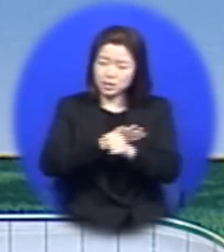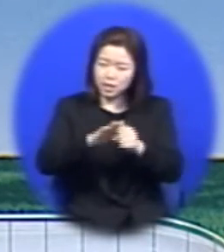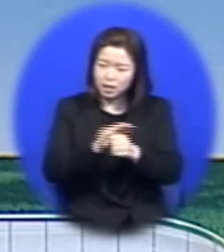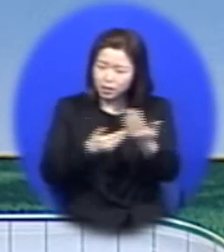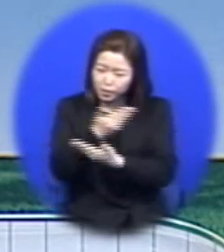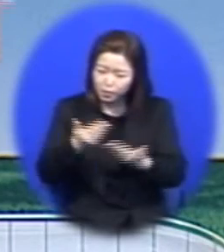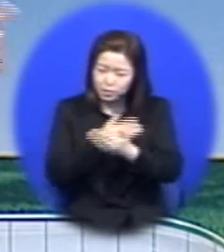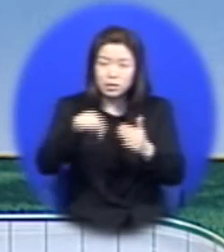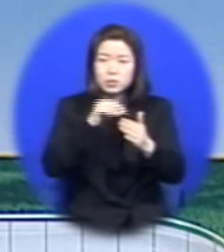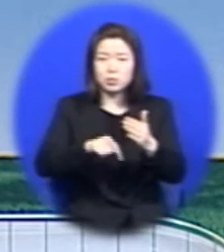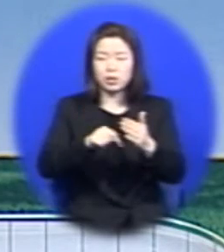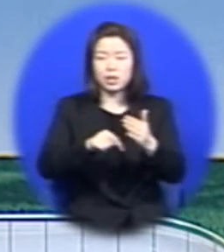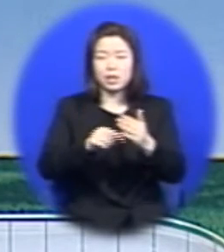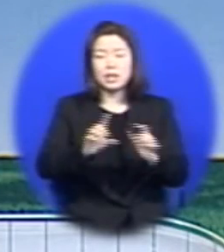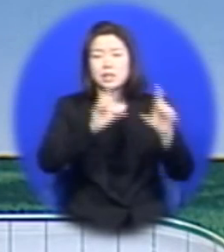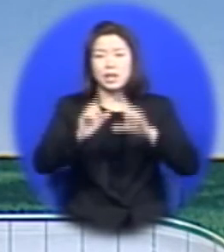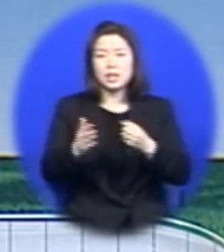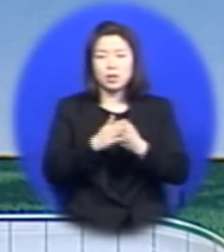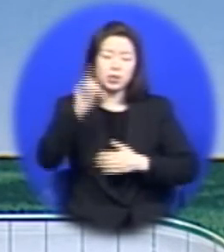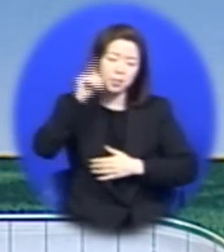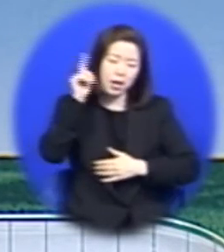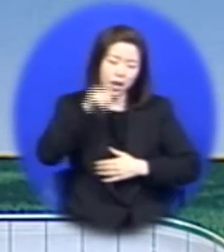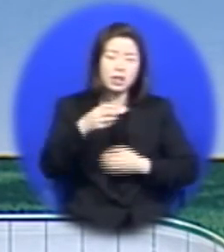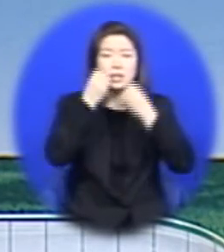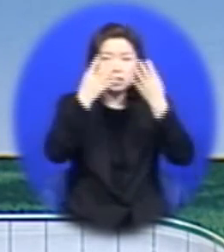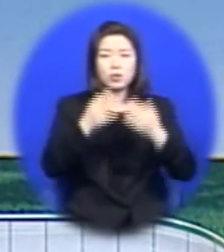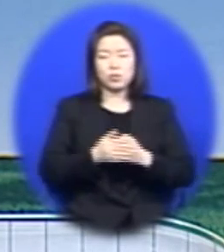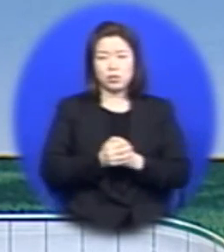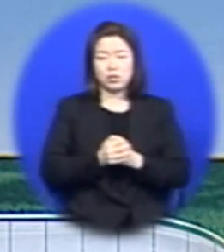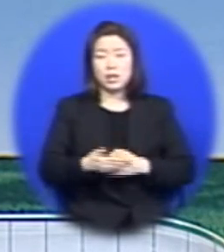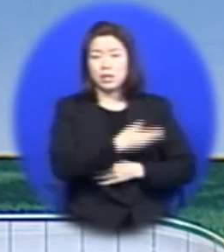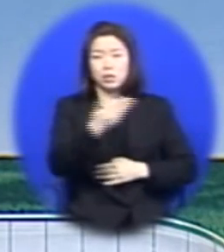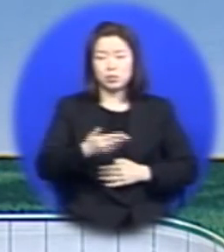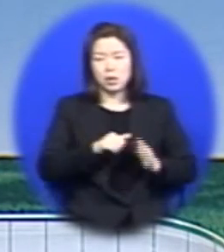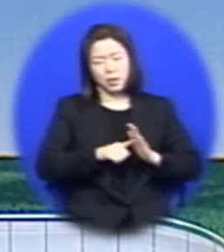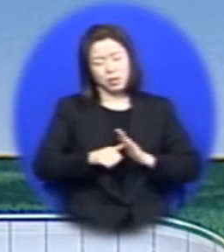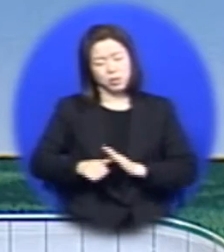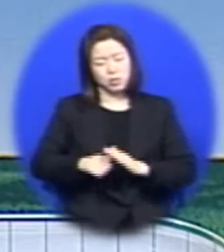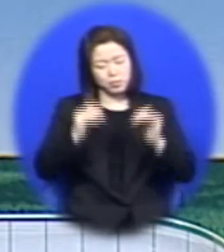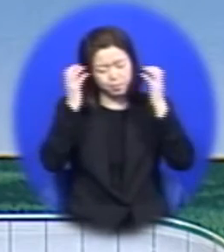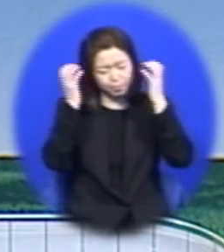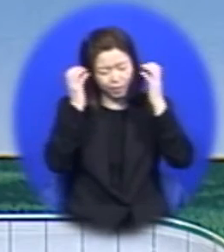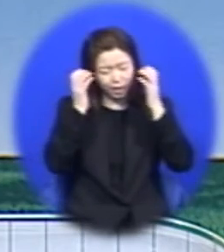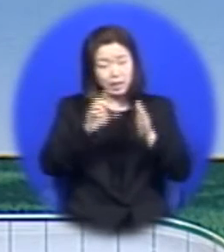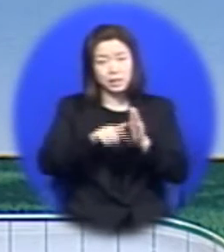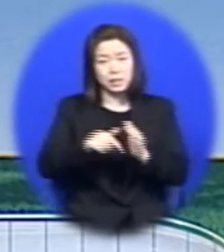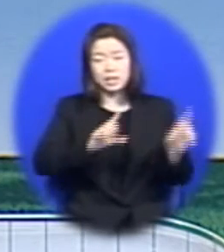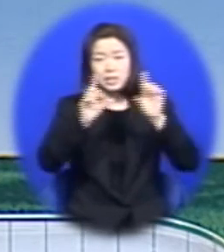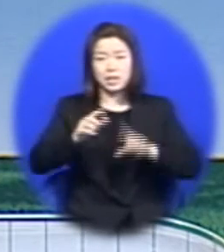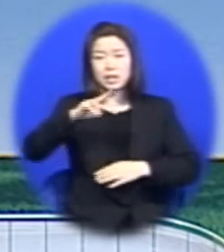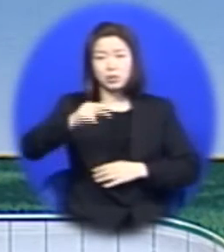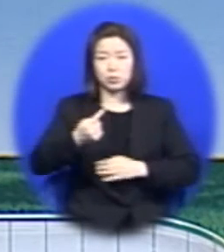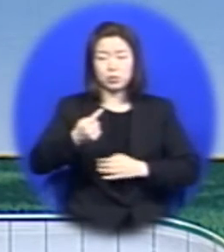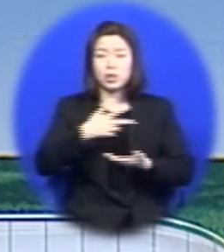사니까 매일이 새로운 거예요. 여러분이 견딜 수 없는 고난의 시절을 보낸다 하더라도 주님과 이런